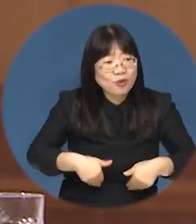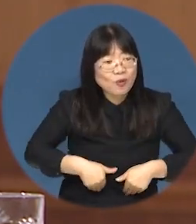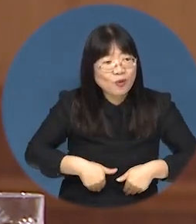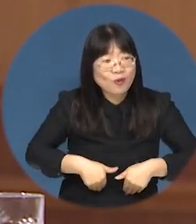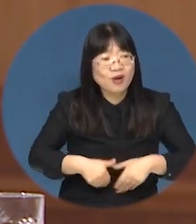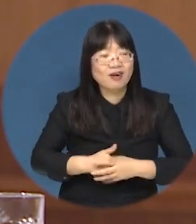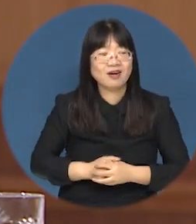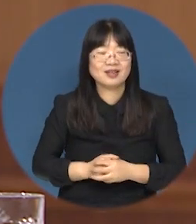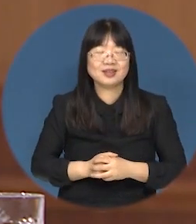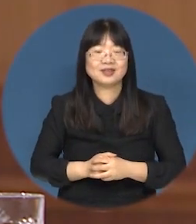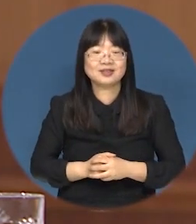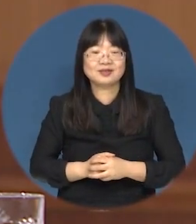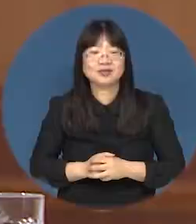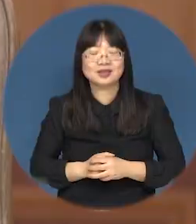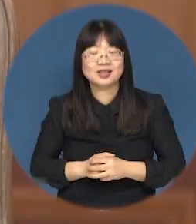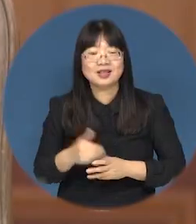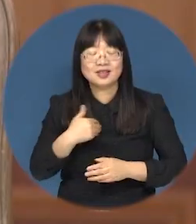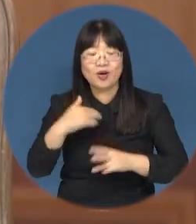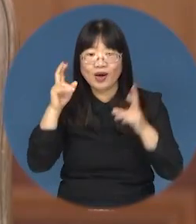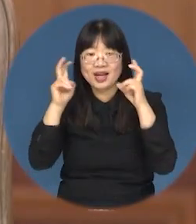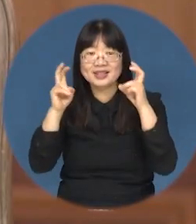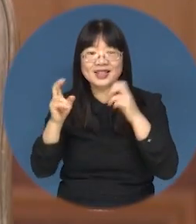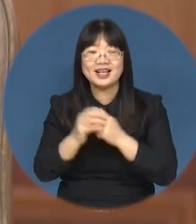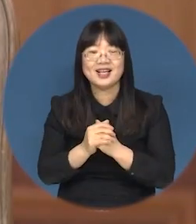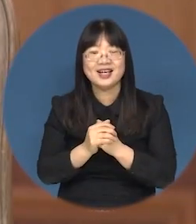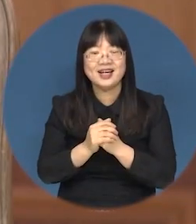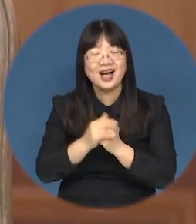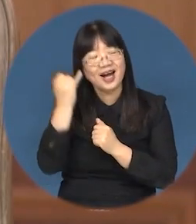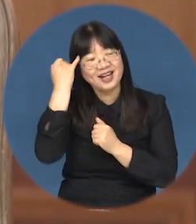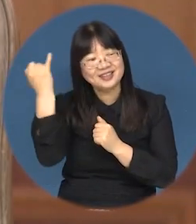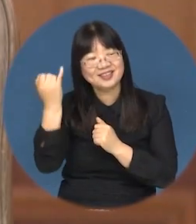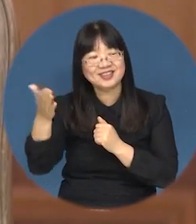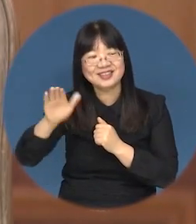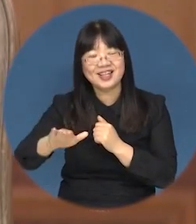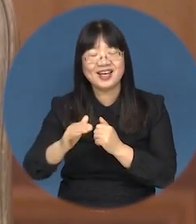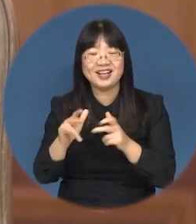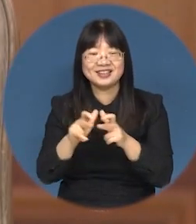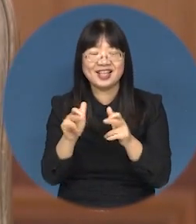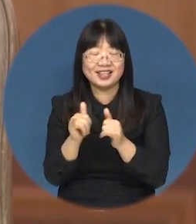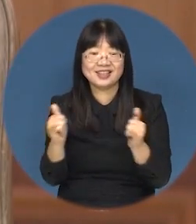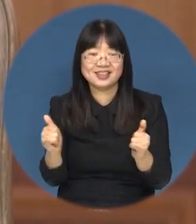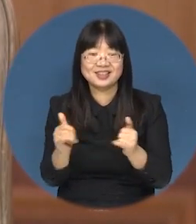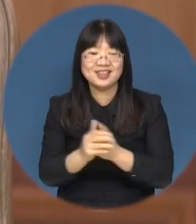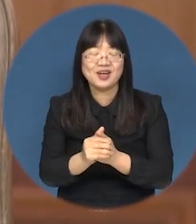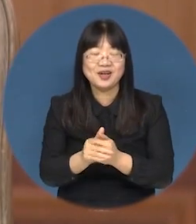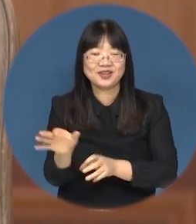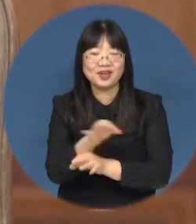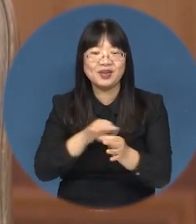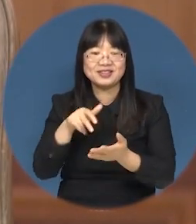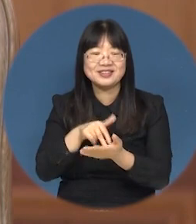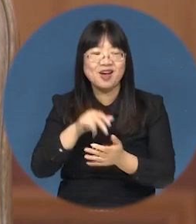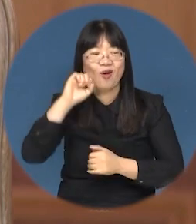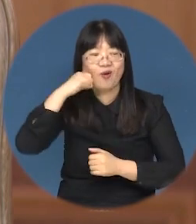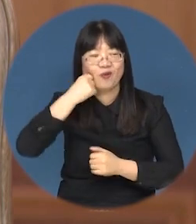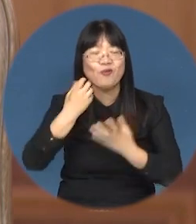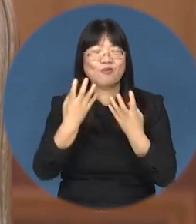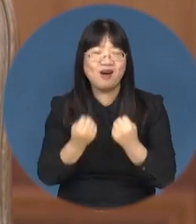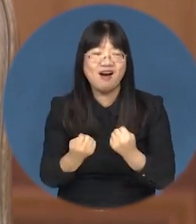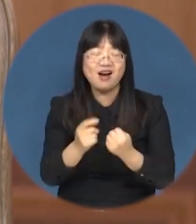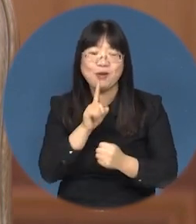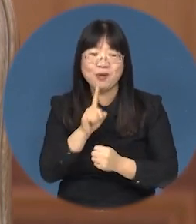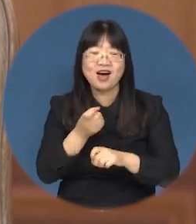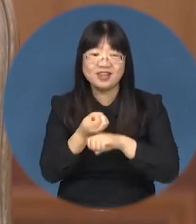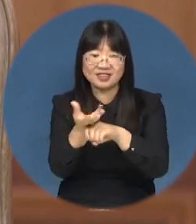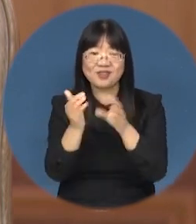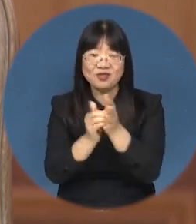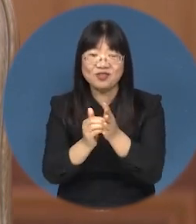이게? 그것도 이제 저희 회사의 아이디어인데요. 이제 장애인들이 경제적으로 어려움이 많다고 말씀을